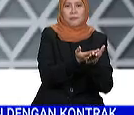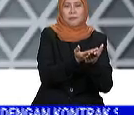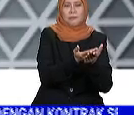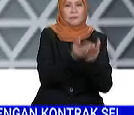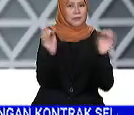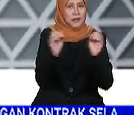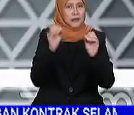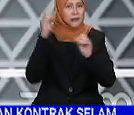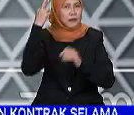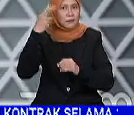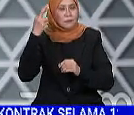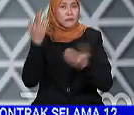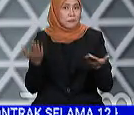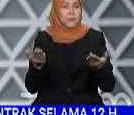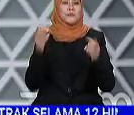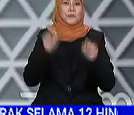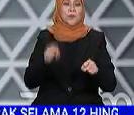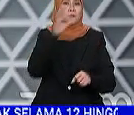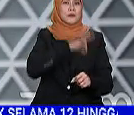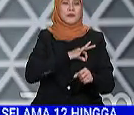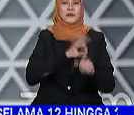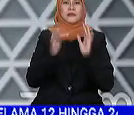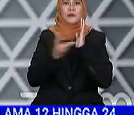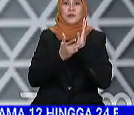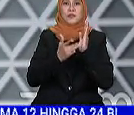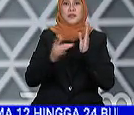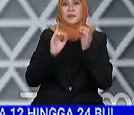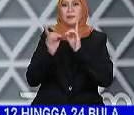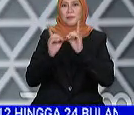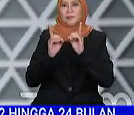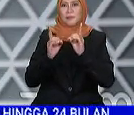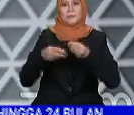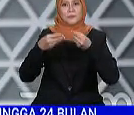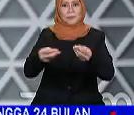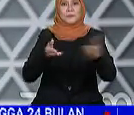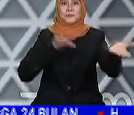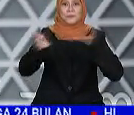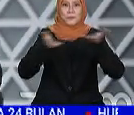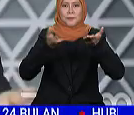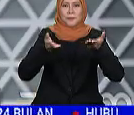munasabah serta memanfaatkan teknologi digital dalam memberikan perkhidmatan.